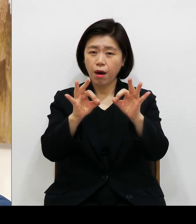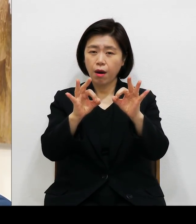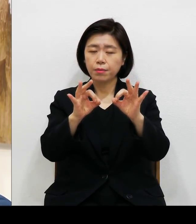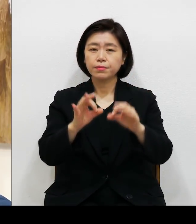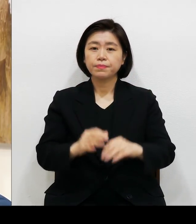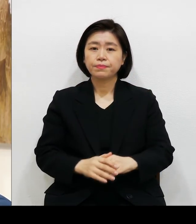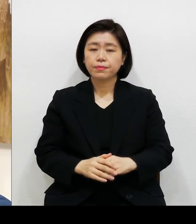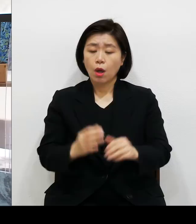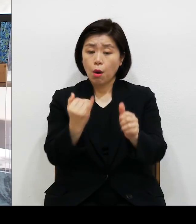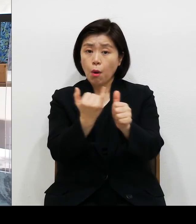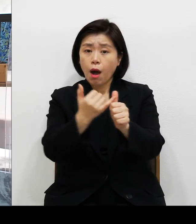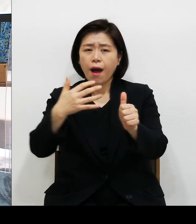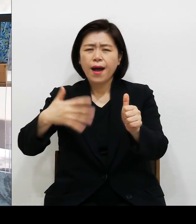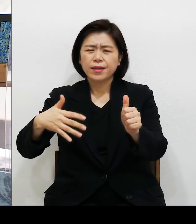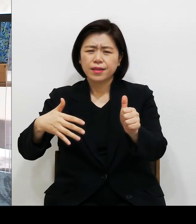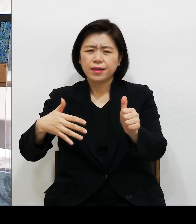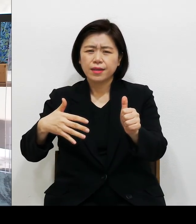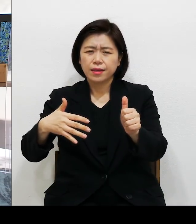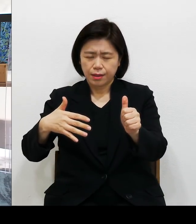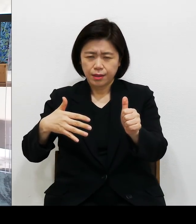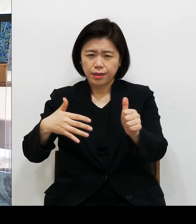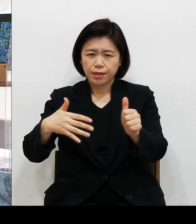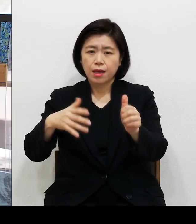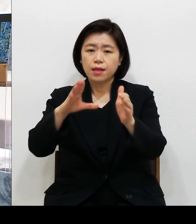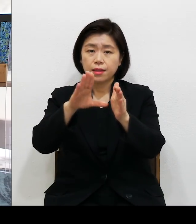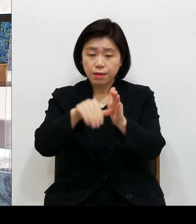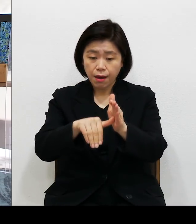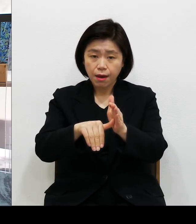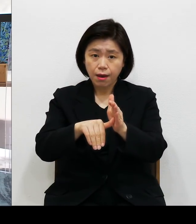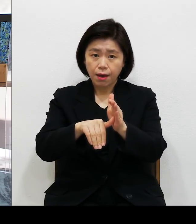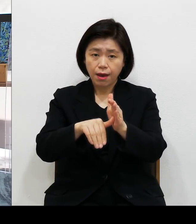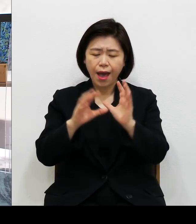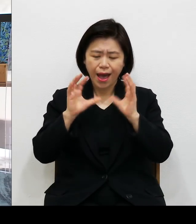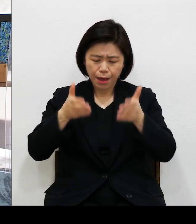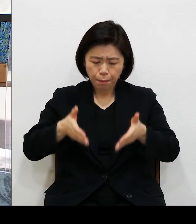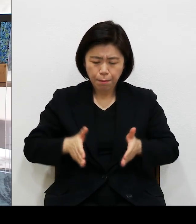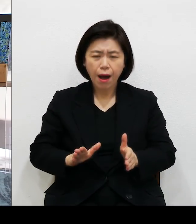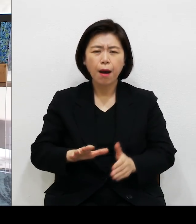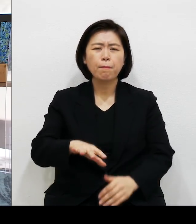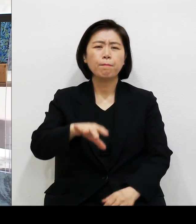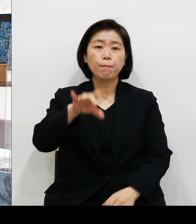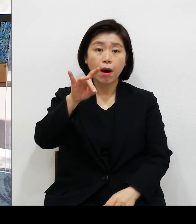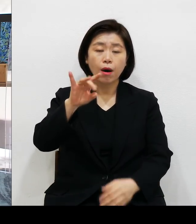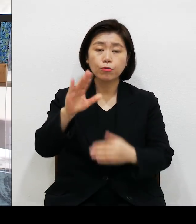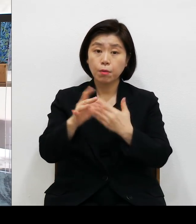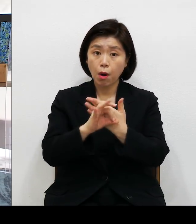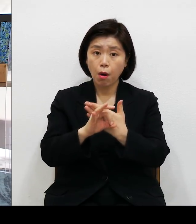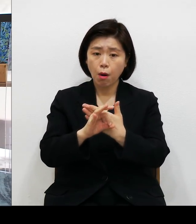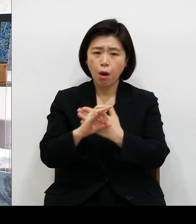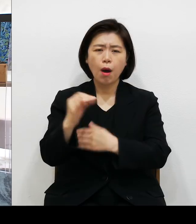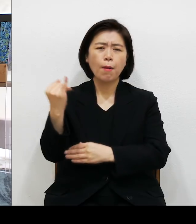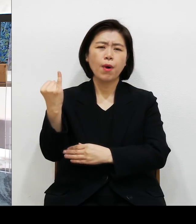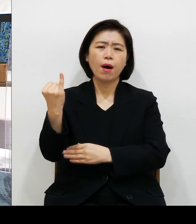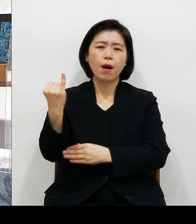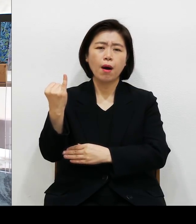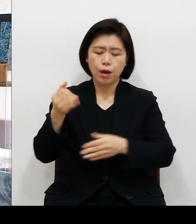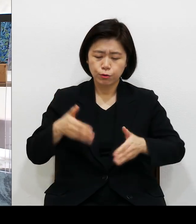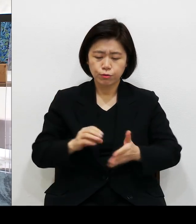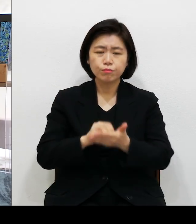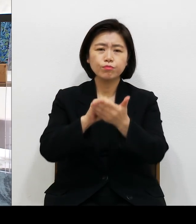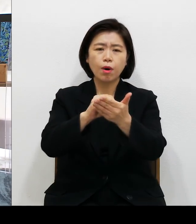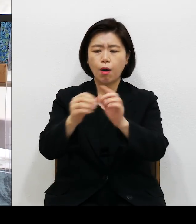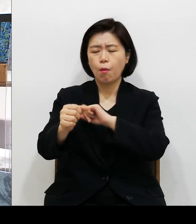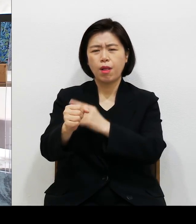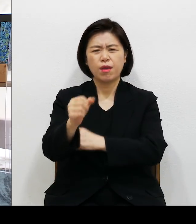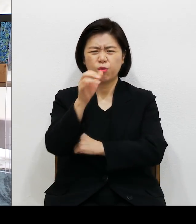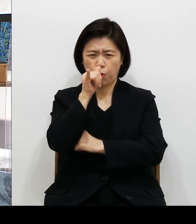예, 혼인 관계에 있지 아니한 채로, 그러니까 아직 혼인을 못한 채로 아이를 먼저 낳게 되면 네. 엄마만 출생 신고를 할 수 있다라고